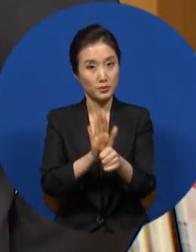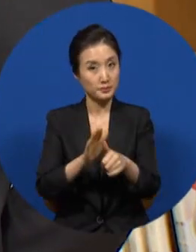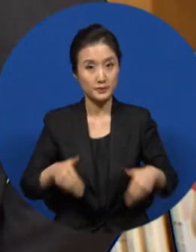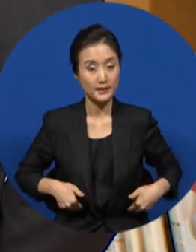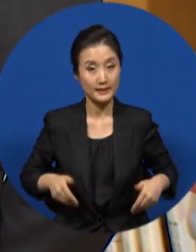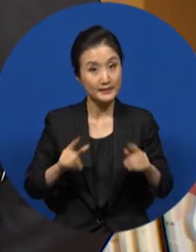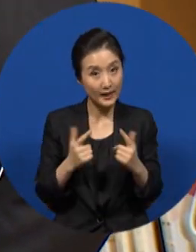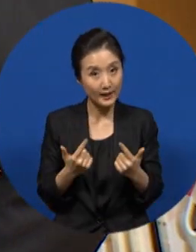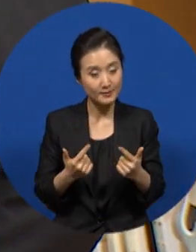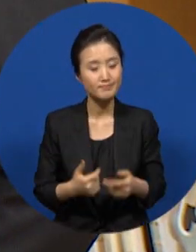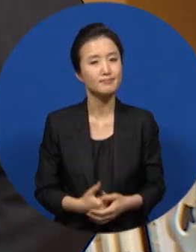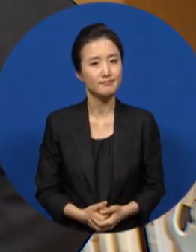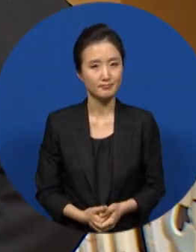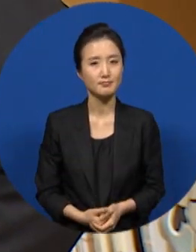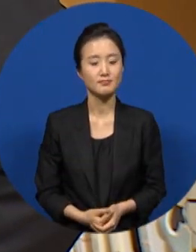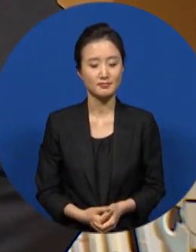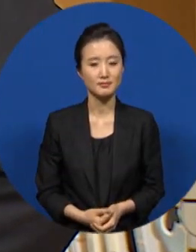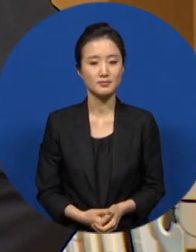그리고